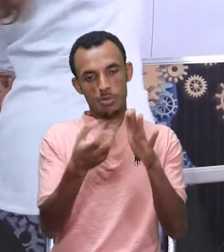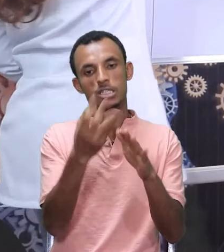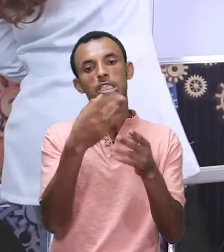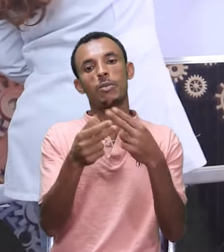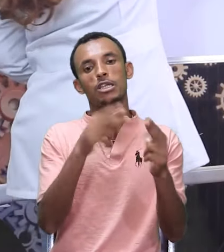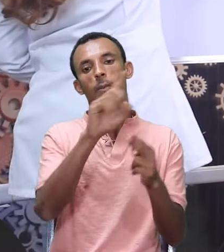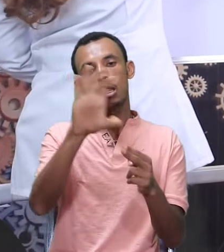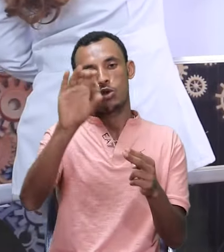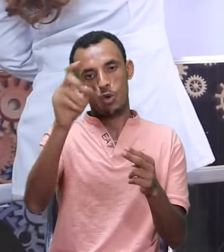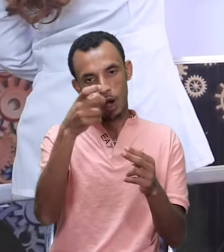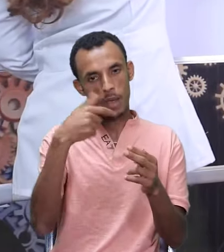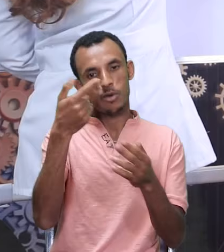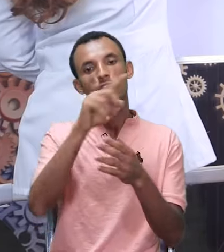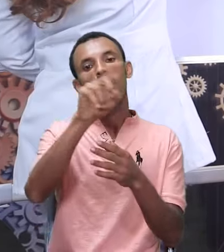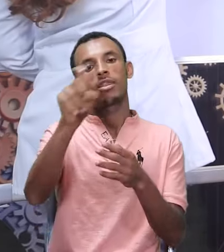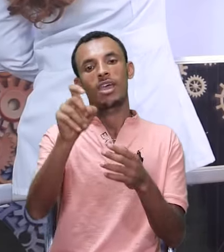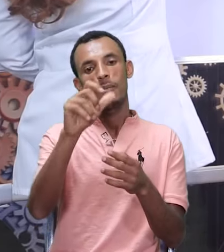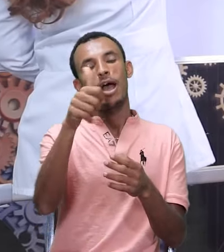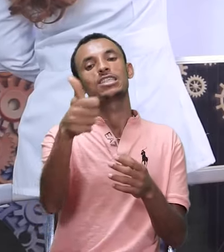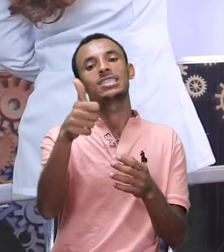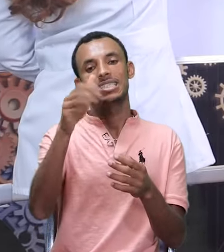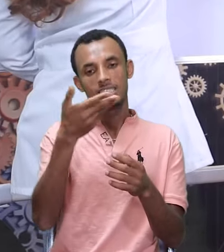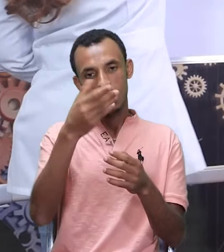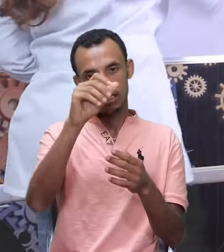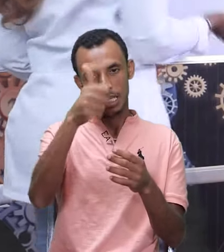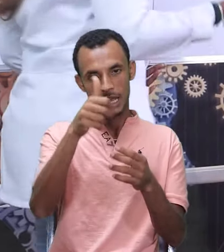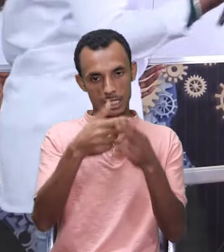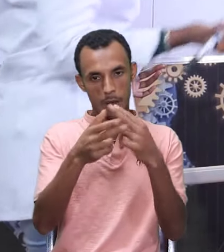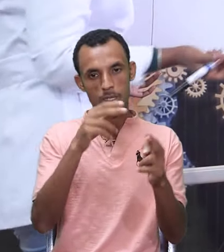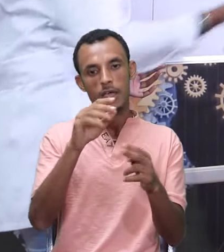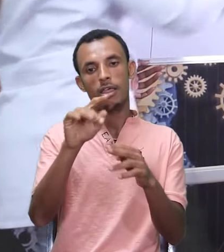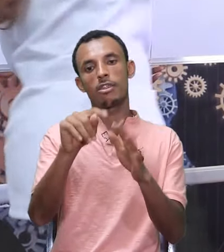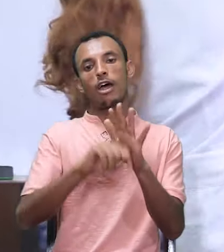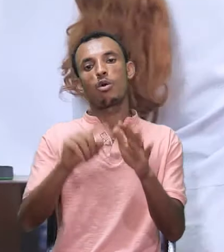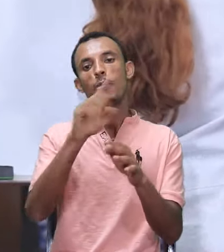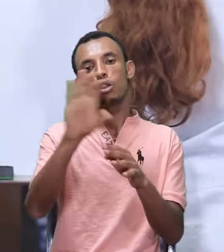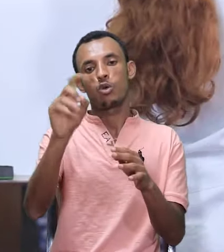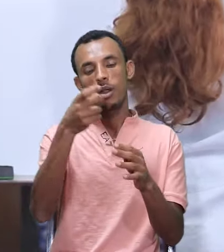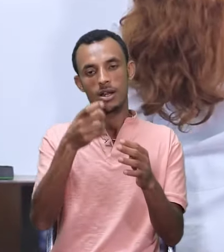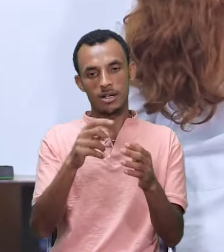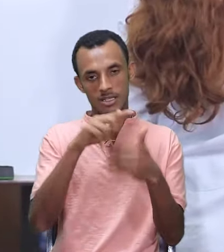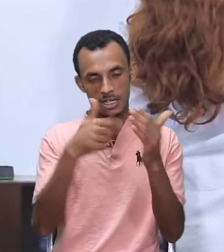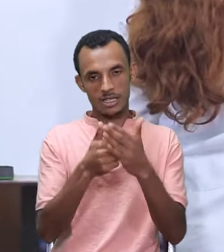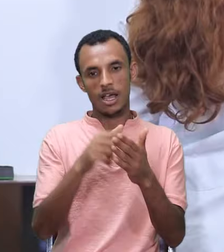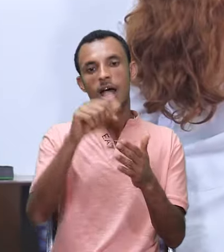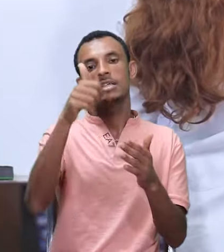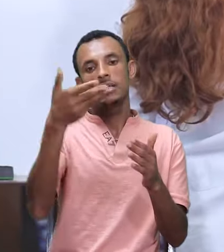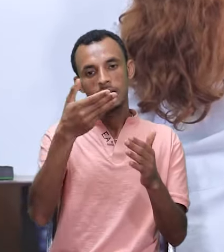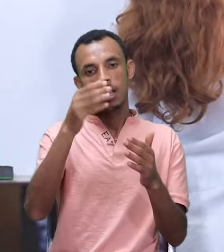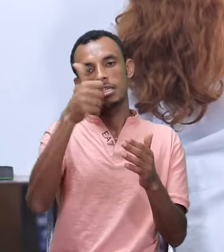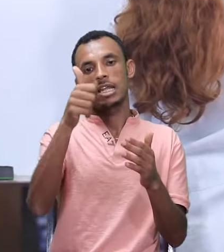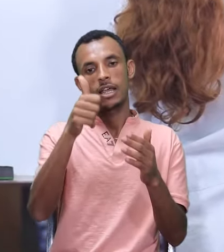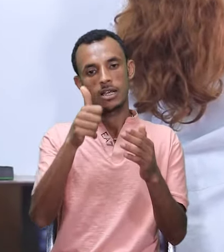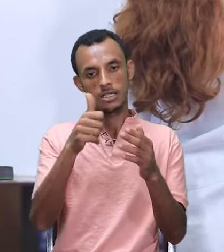የሚለውን ጥያቄ እንጠይቃለን በ10 10ኛ ብናባዛ ታህቱ 100 ይመጣልናል ስለዚህ በ10 10ኛ ስናባዛ